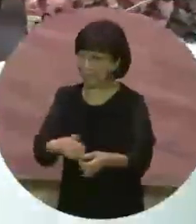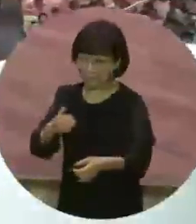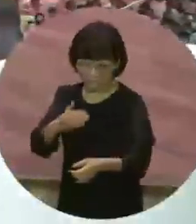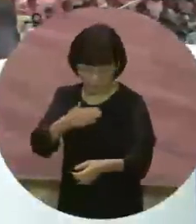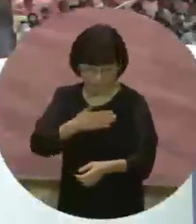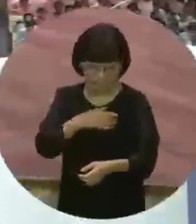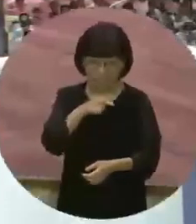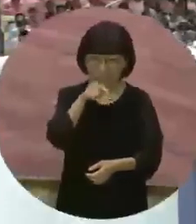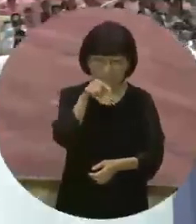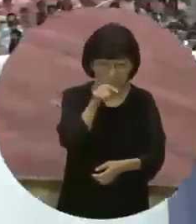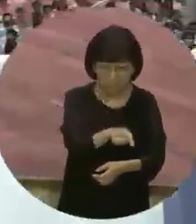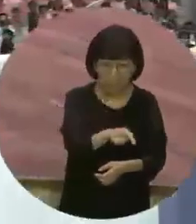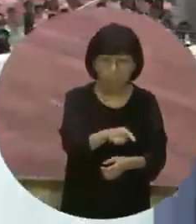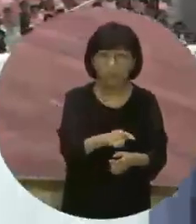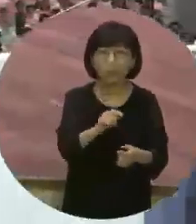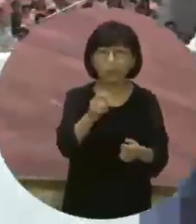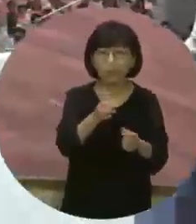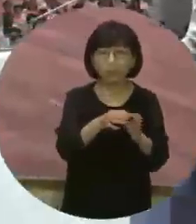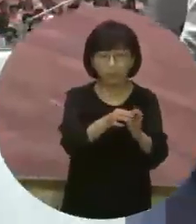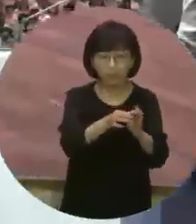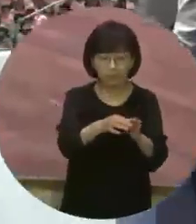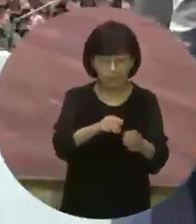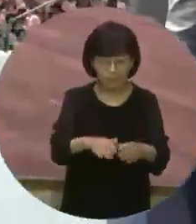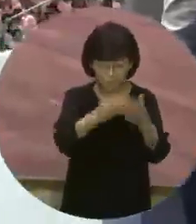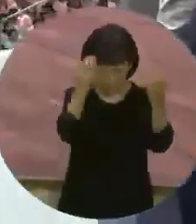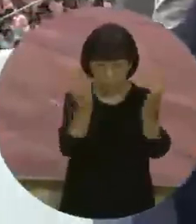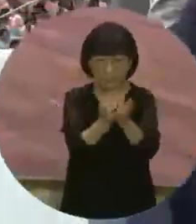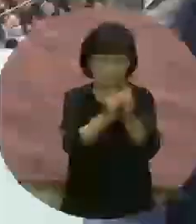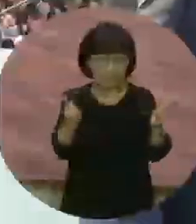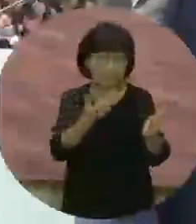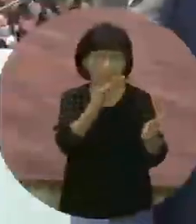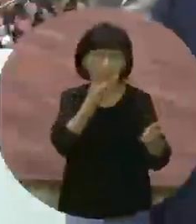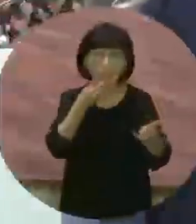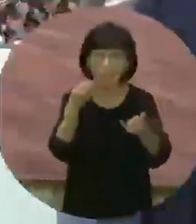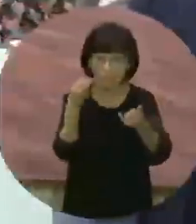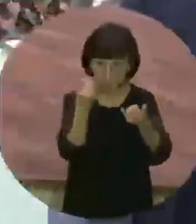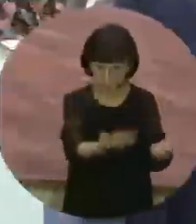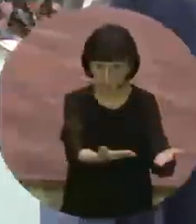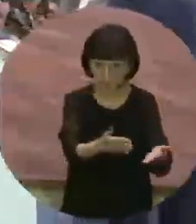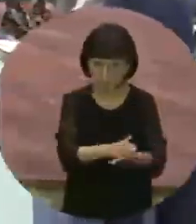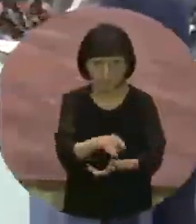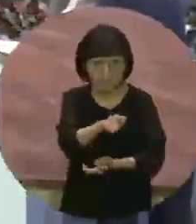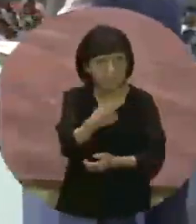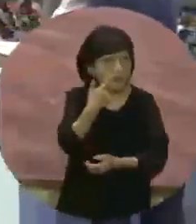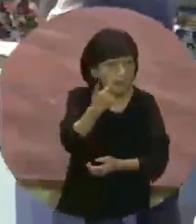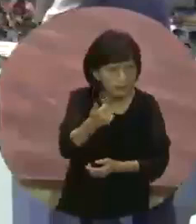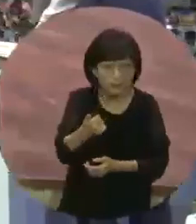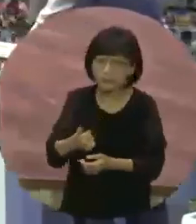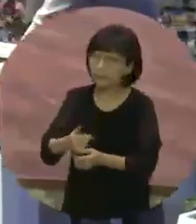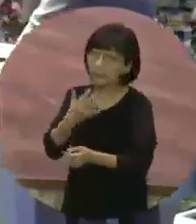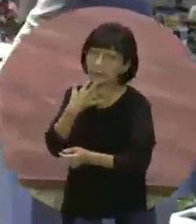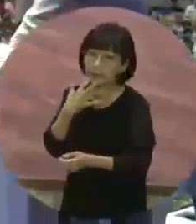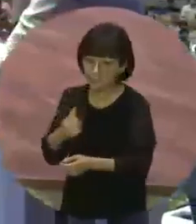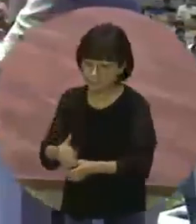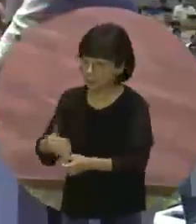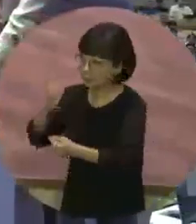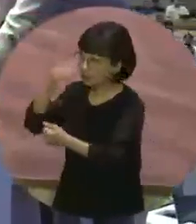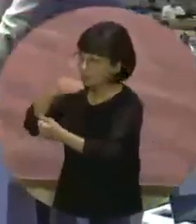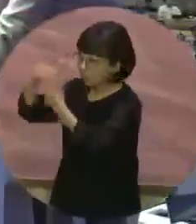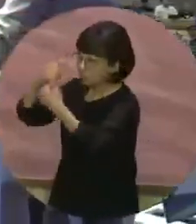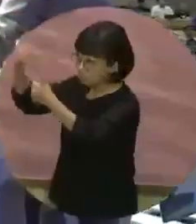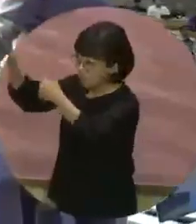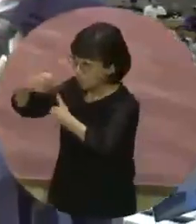천하 만민이 복을 받으리라. 이는 아브라함이 내 말을 순종하고 내 명령과 내 계명과 내 율례와 내